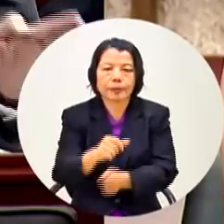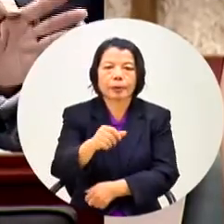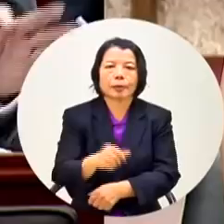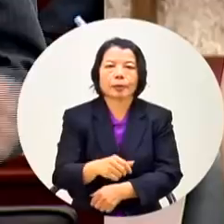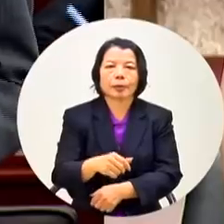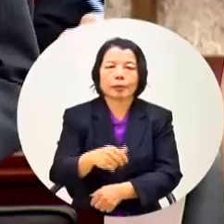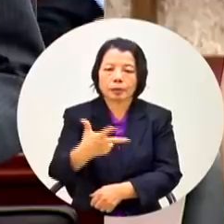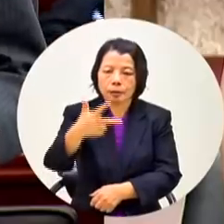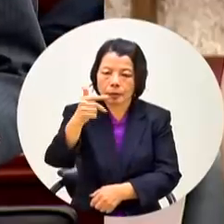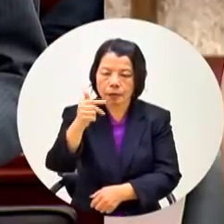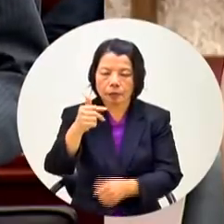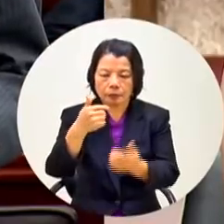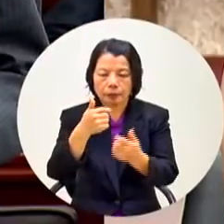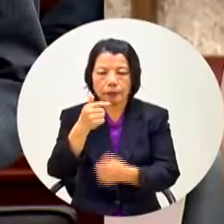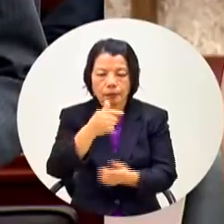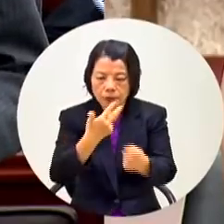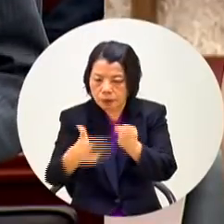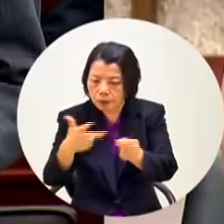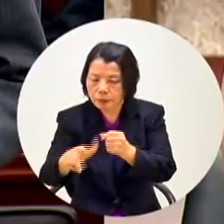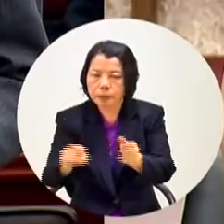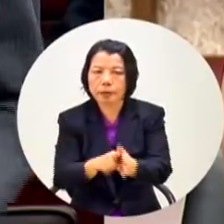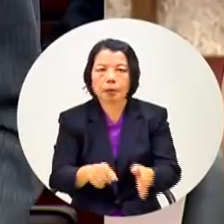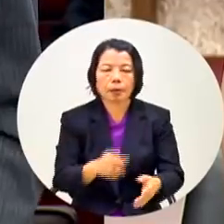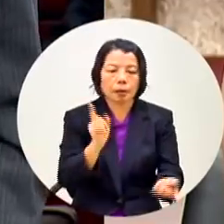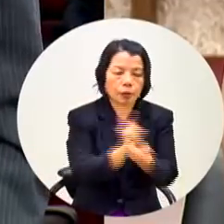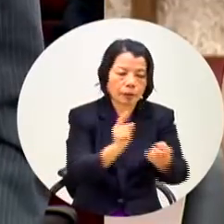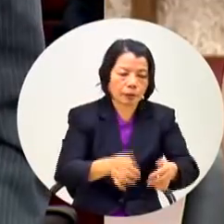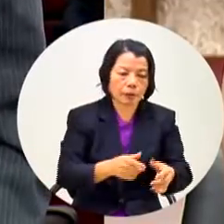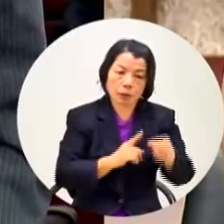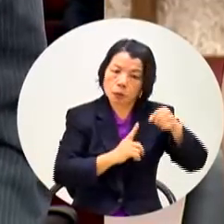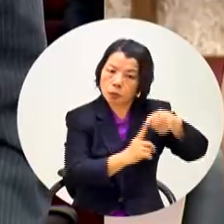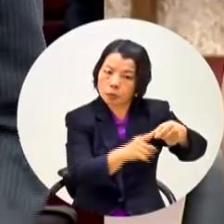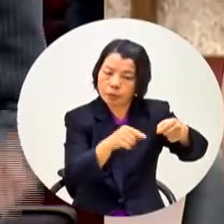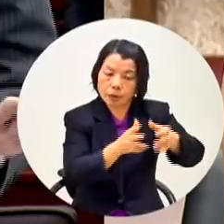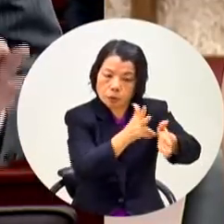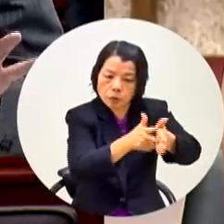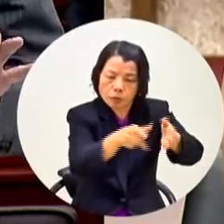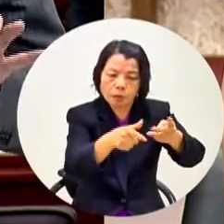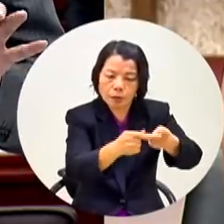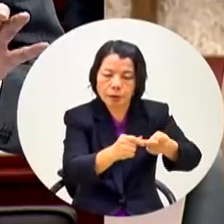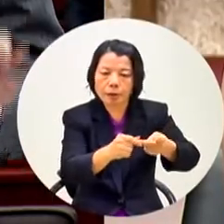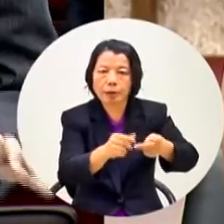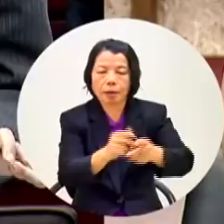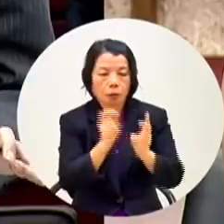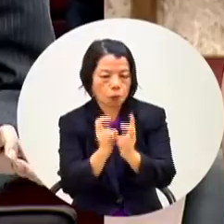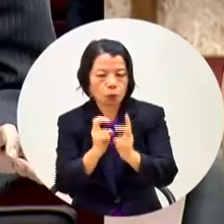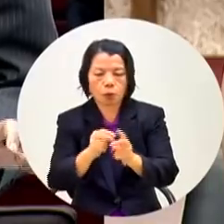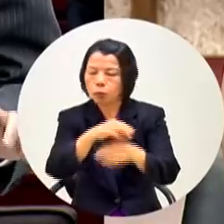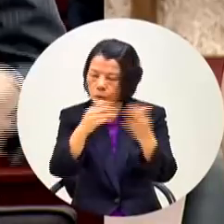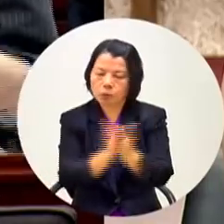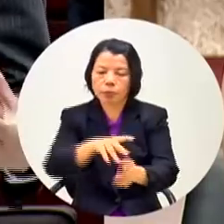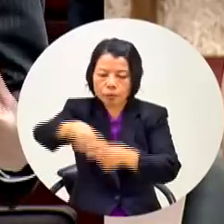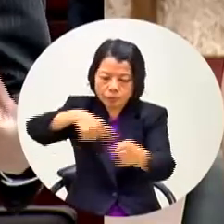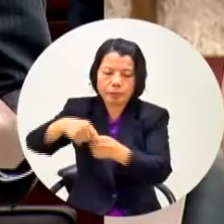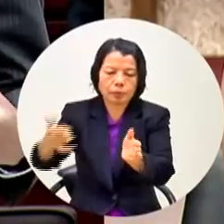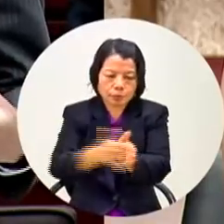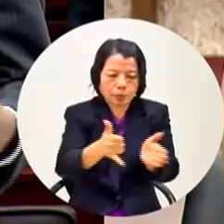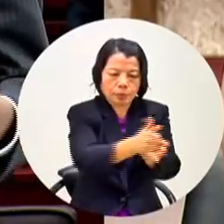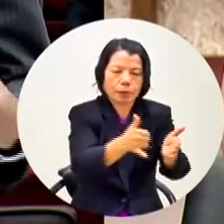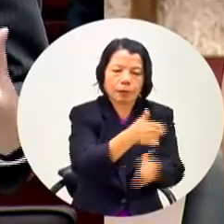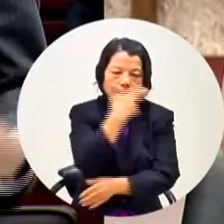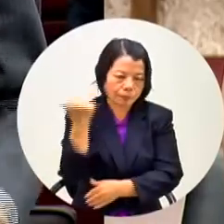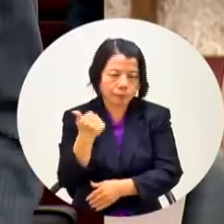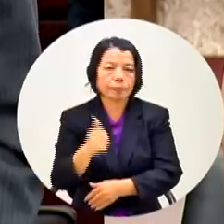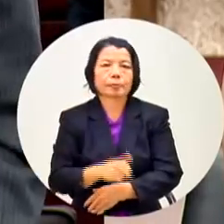以跟台铁转乘，也可以跟橘线、红线都可以来做专用的转乘。所以转乘这个要点是很重要的，只要能够转乘，